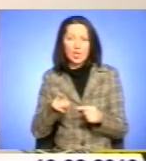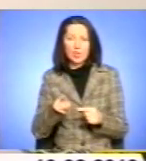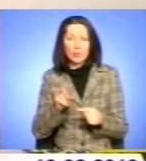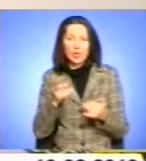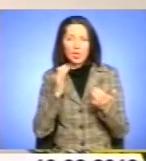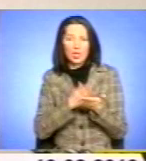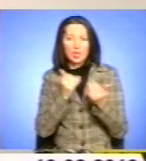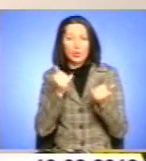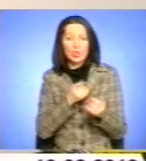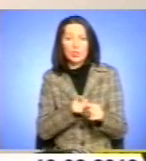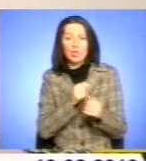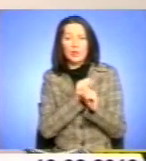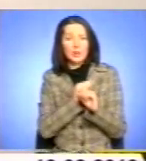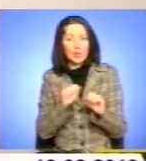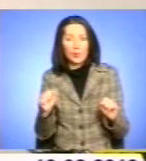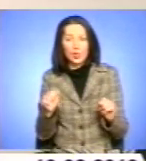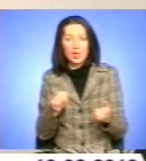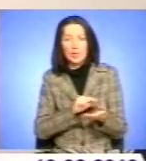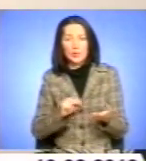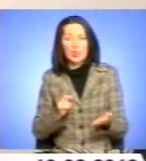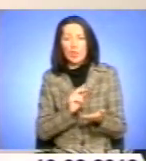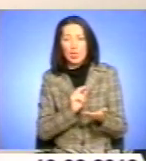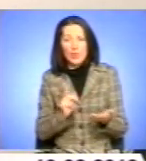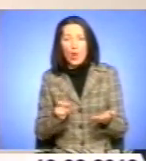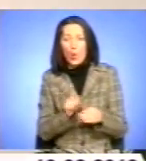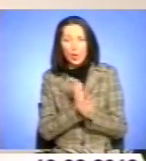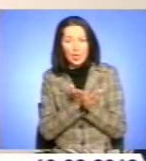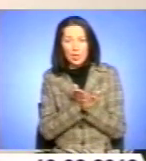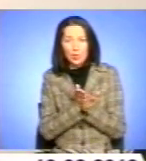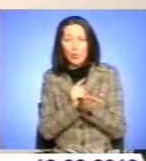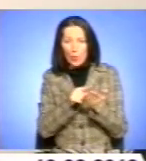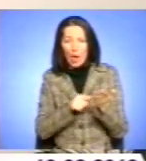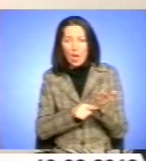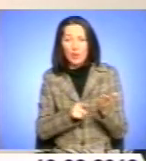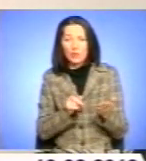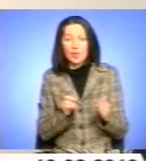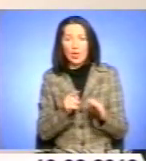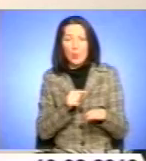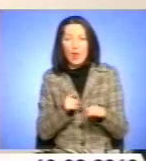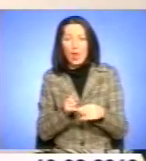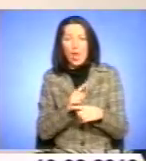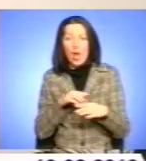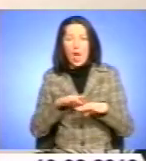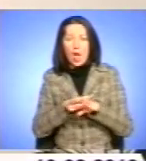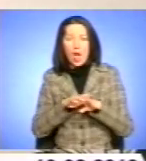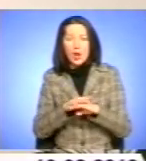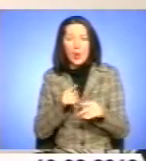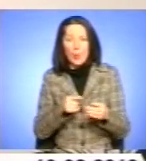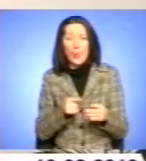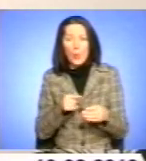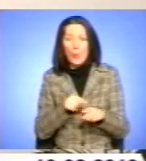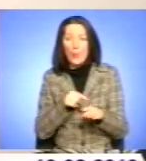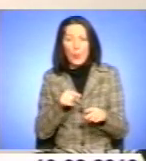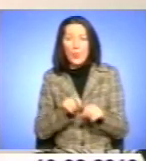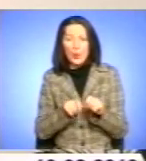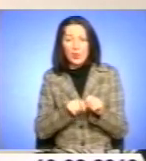записати ніякий параграф, ніякими апаратами поміряти, наскільки вони змінилися. Вони стають відкритіші, вони